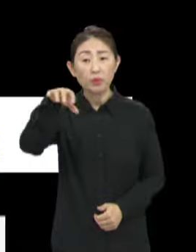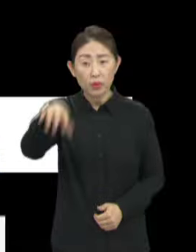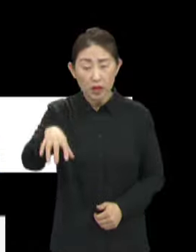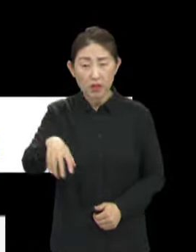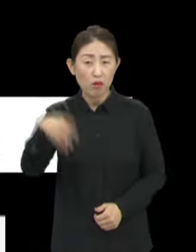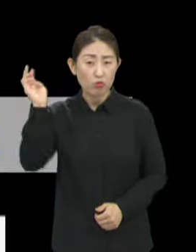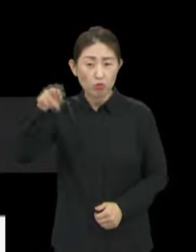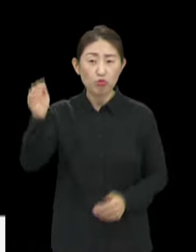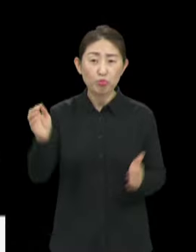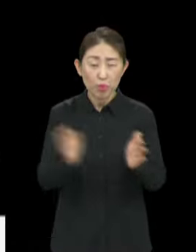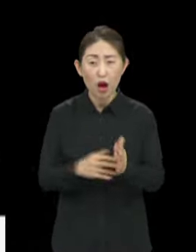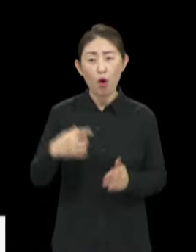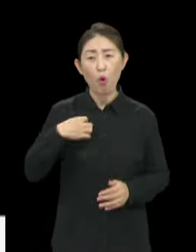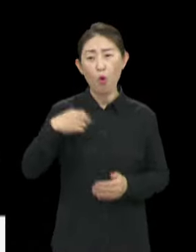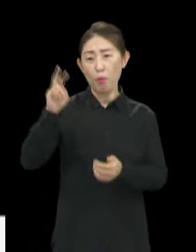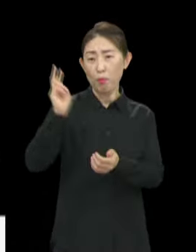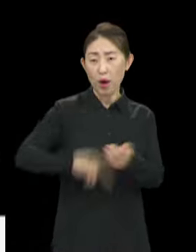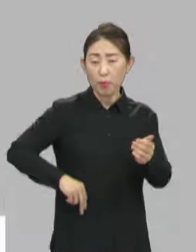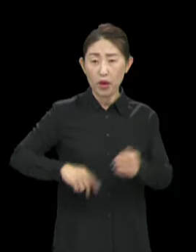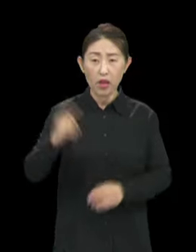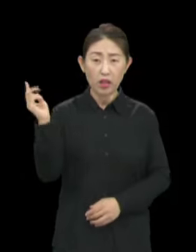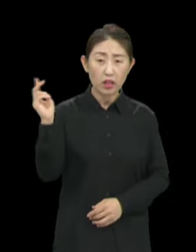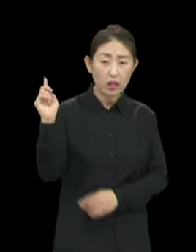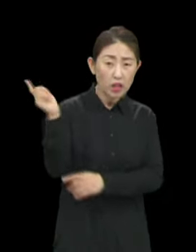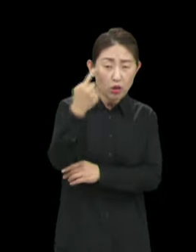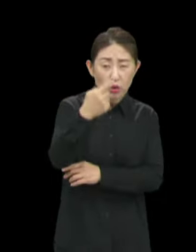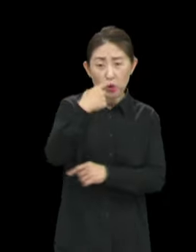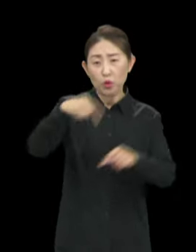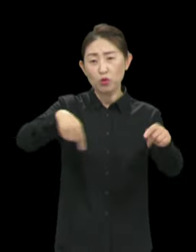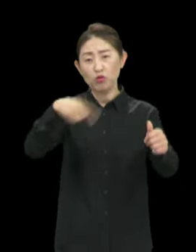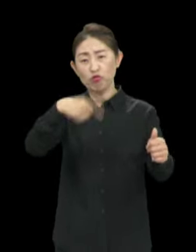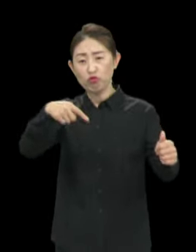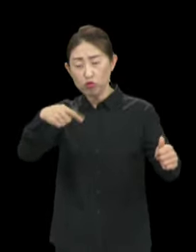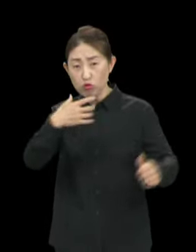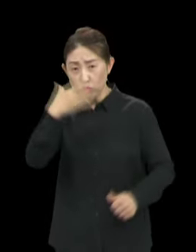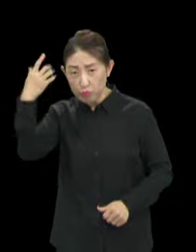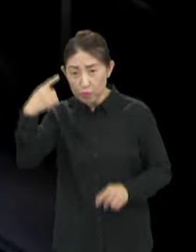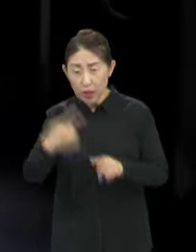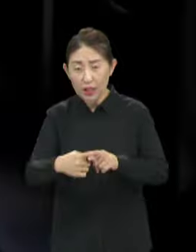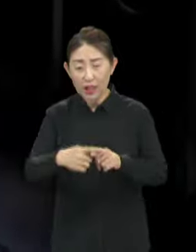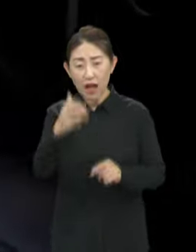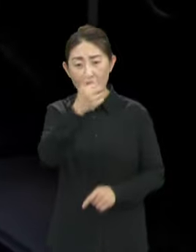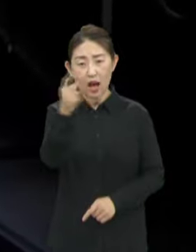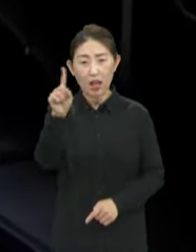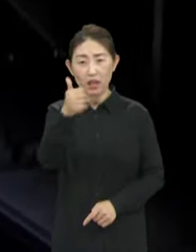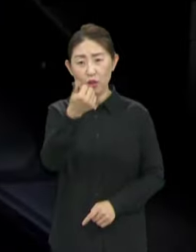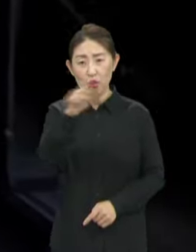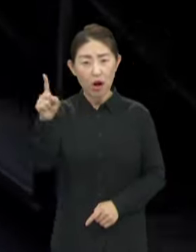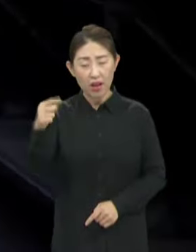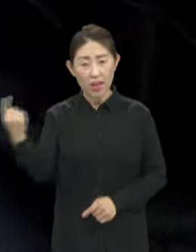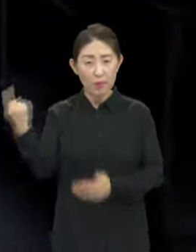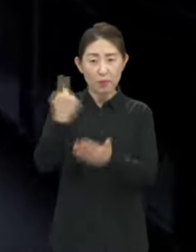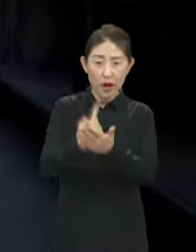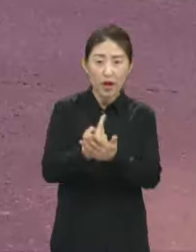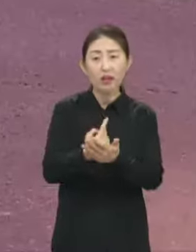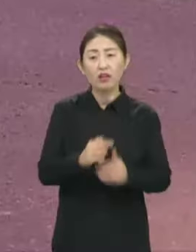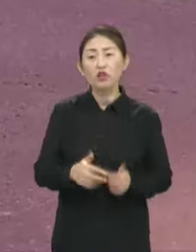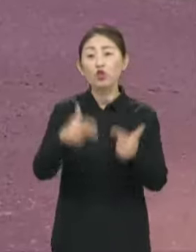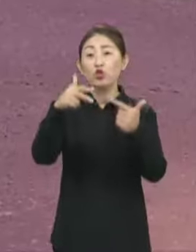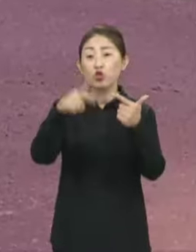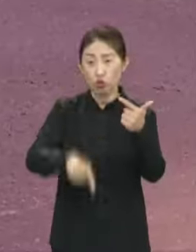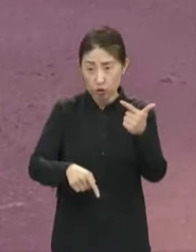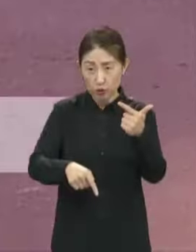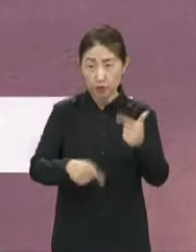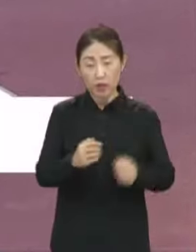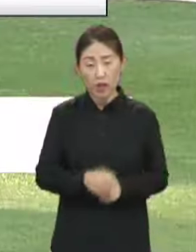독립리그에서 활동하고 의료 판매와 야구 코칭 수업까지 진행하며 꿈을 이어가던 중 한화에 들어왔습니다. 6주 동안